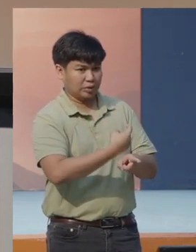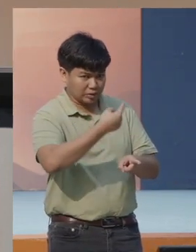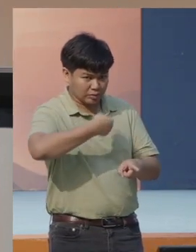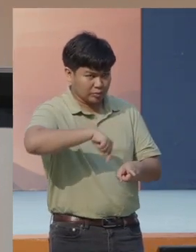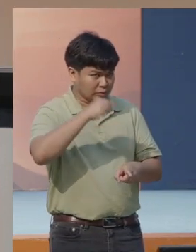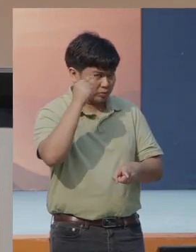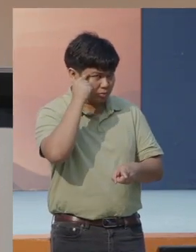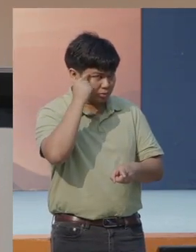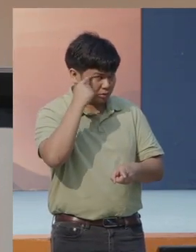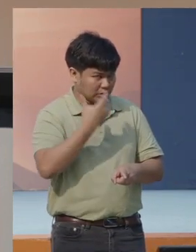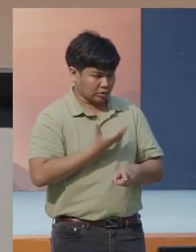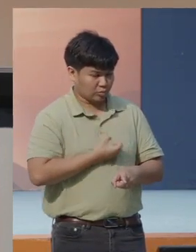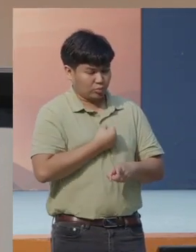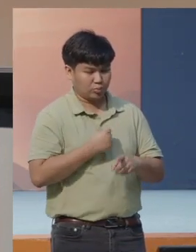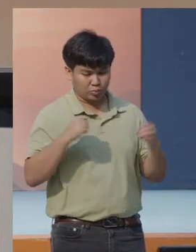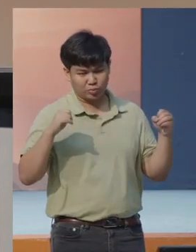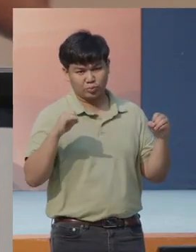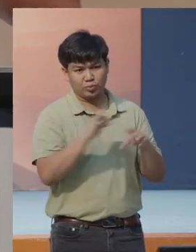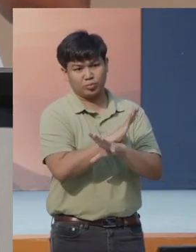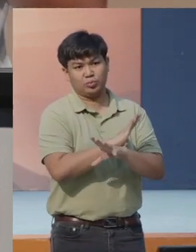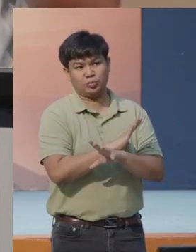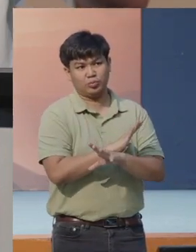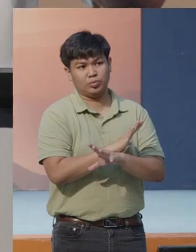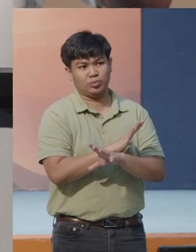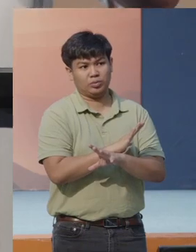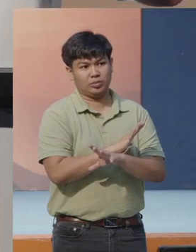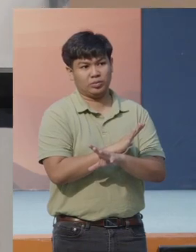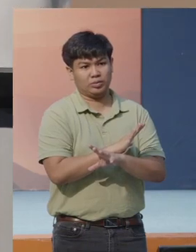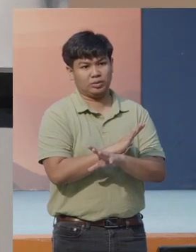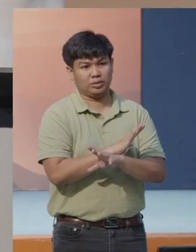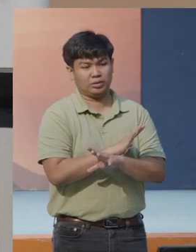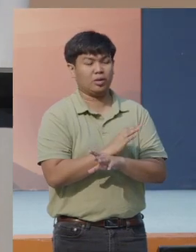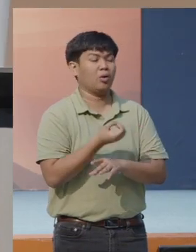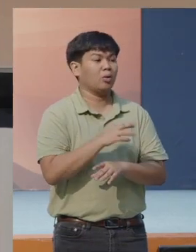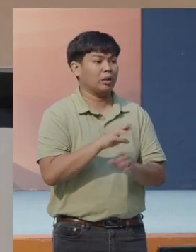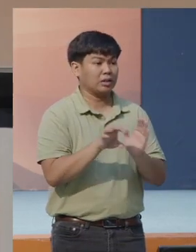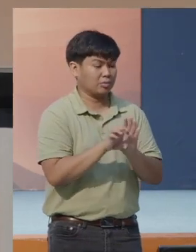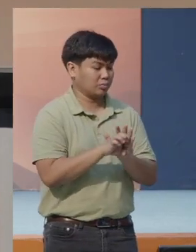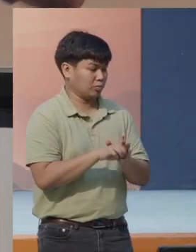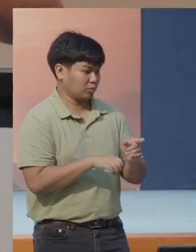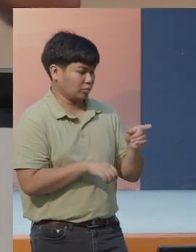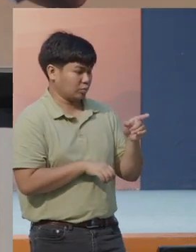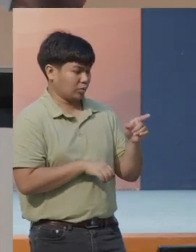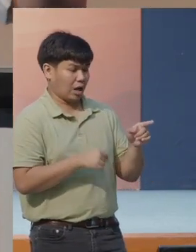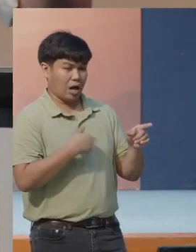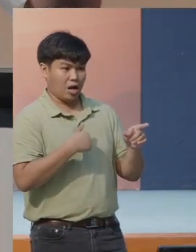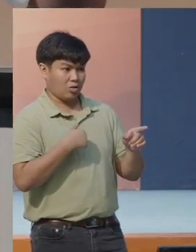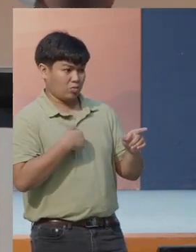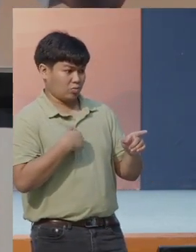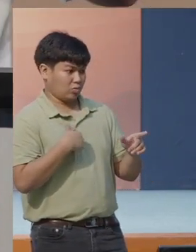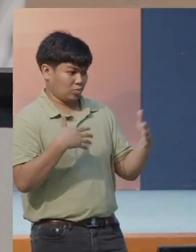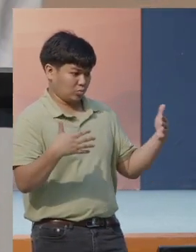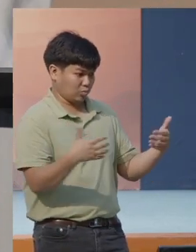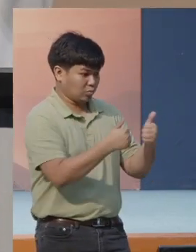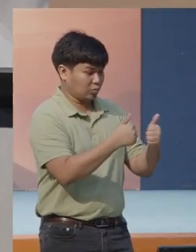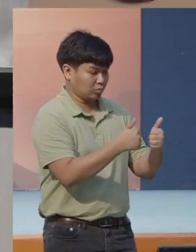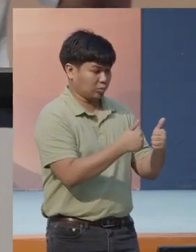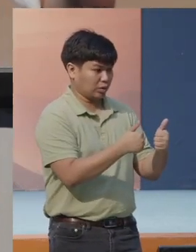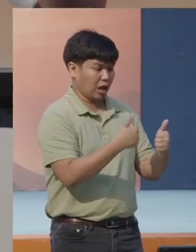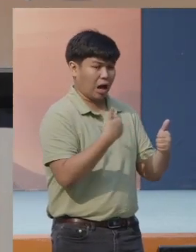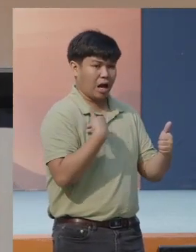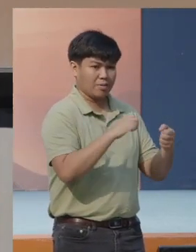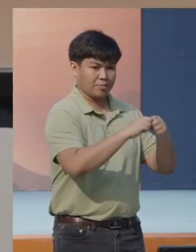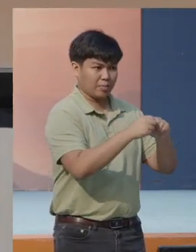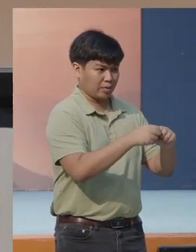na lang sa pagkakamali na ginawa natin o ginawa ng iba sa atin, o di kaya ay di na